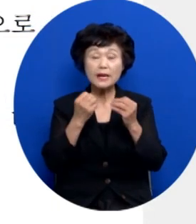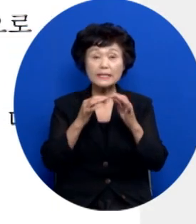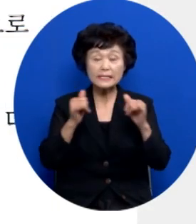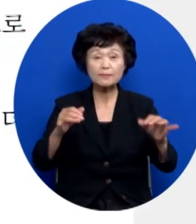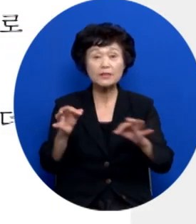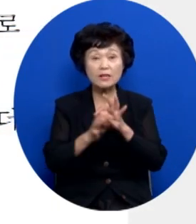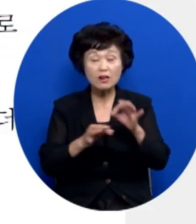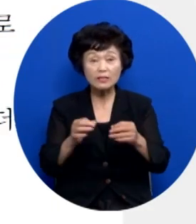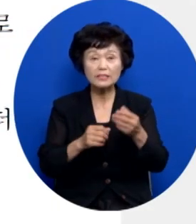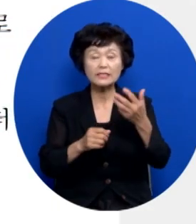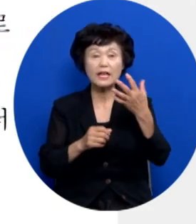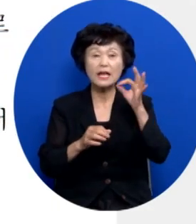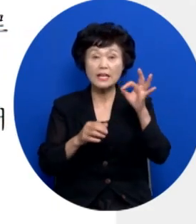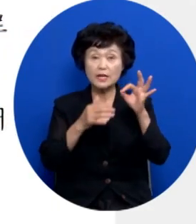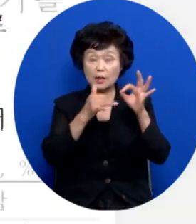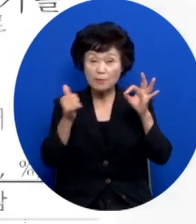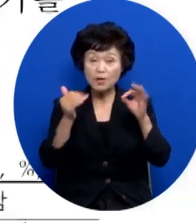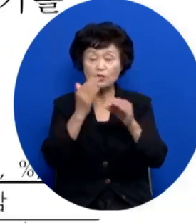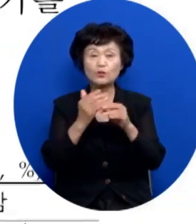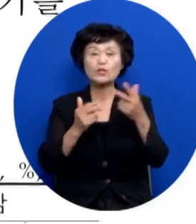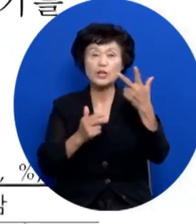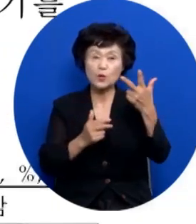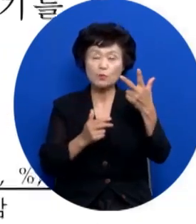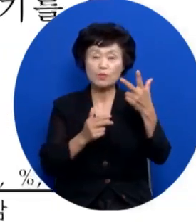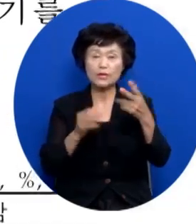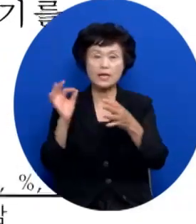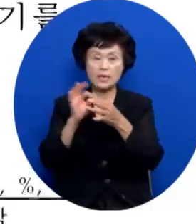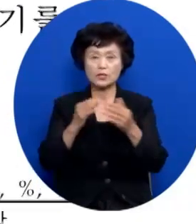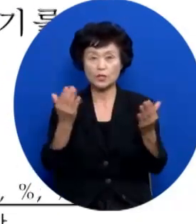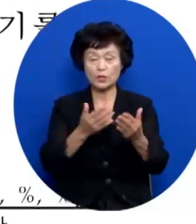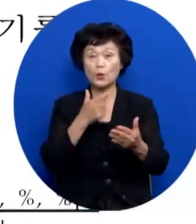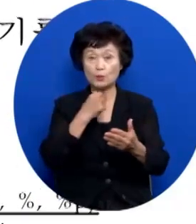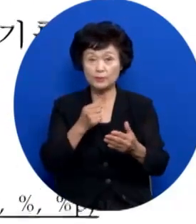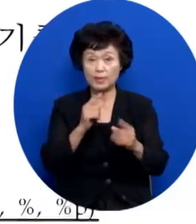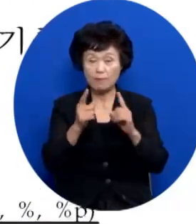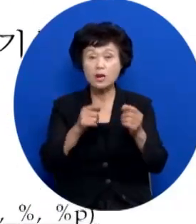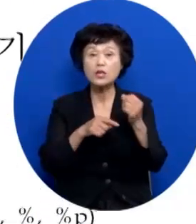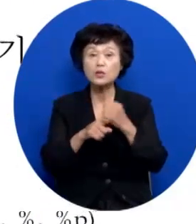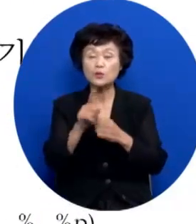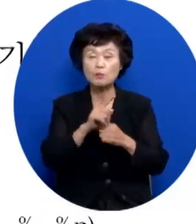7명이 계속 일하고 싶다고 응답했으며 일하고 싶은 이유로는 생활비를 뽑았습니다.